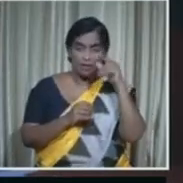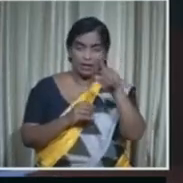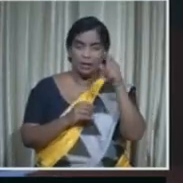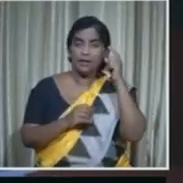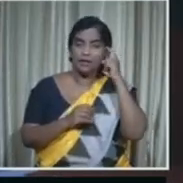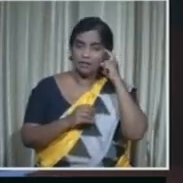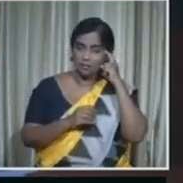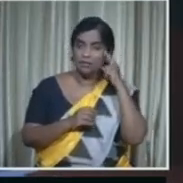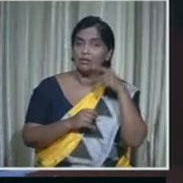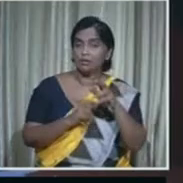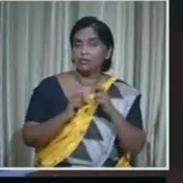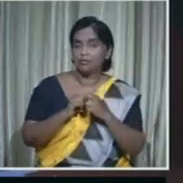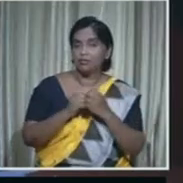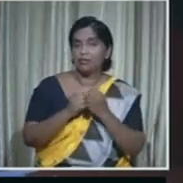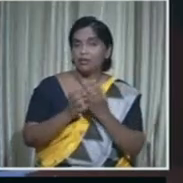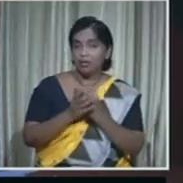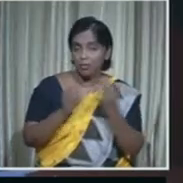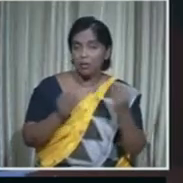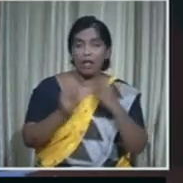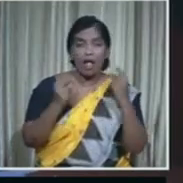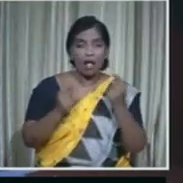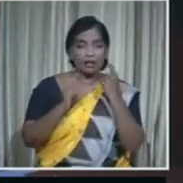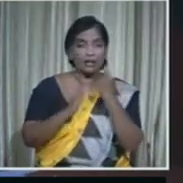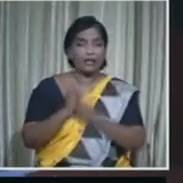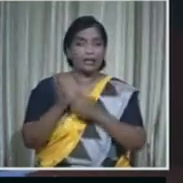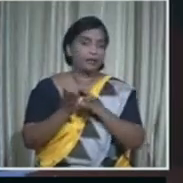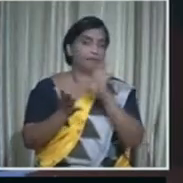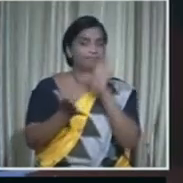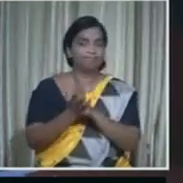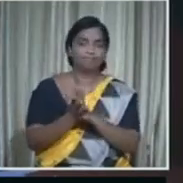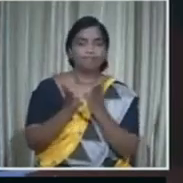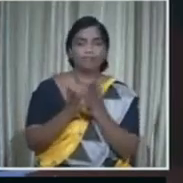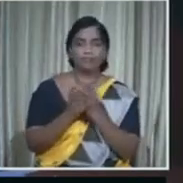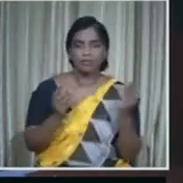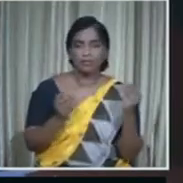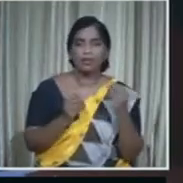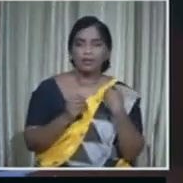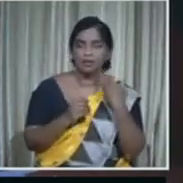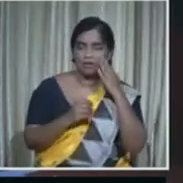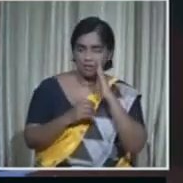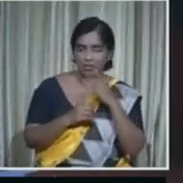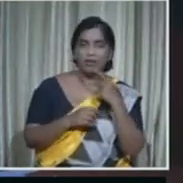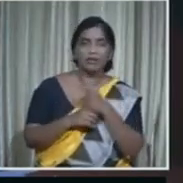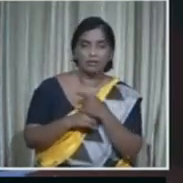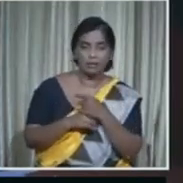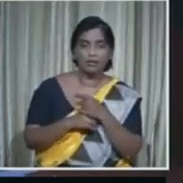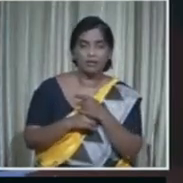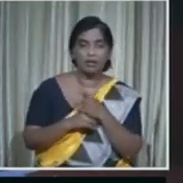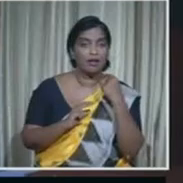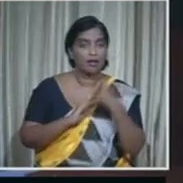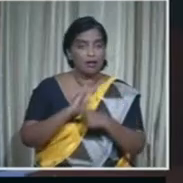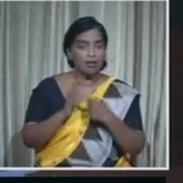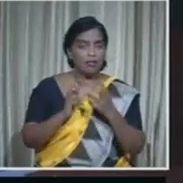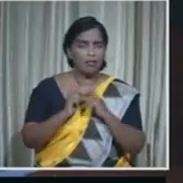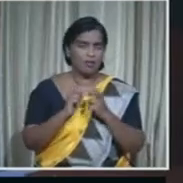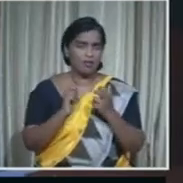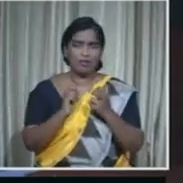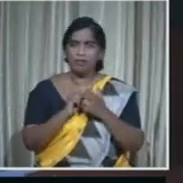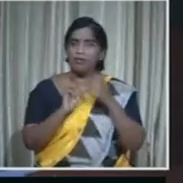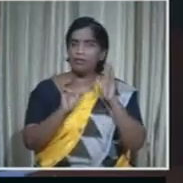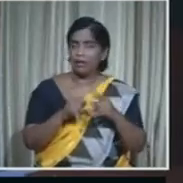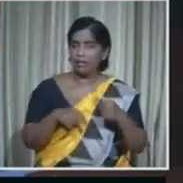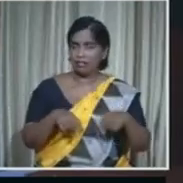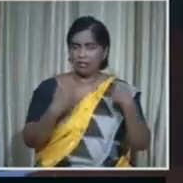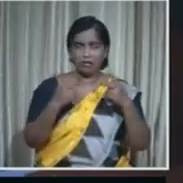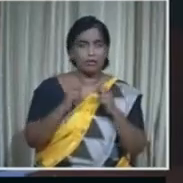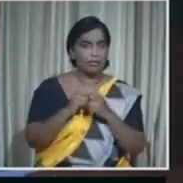කරා මේක විසඳන්න පුළුවන් වේවි හදිස් නීති යොදවලා කියලා. සාමාන්‍යයේදී නේද රටේ අනාරක්ෂිතභාවය පිළිබඳ තරජනයකට මුහුණ